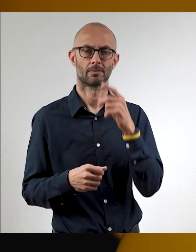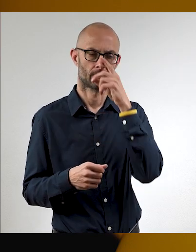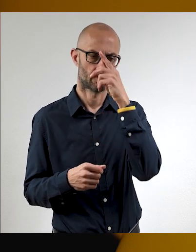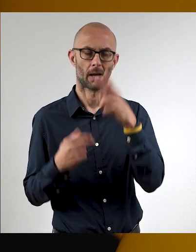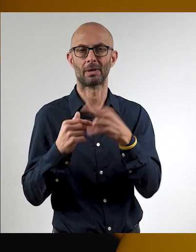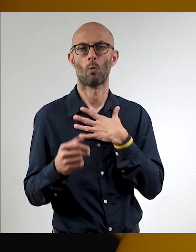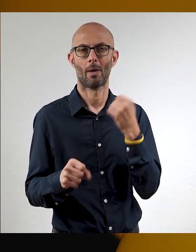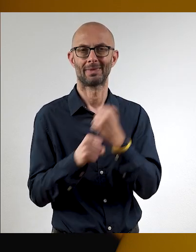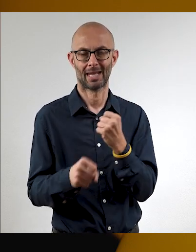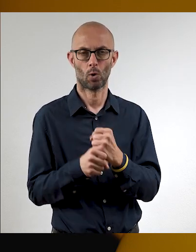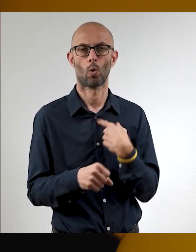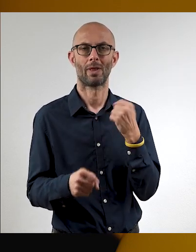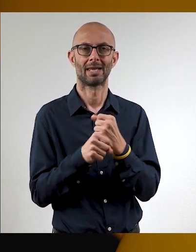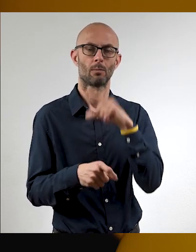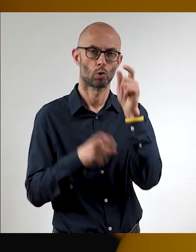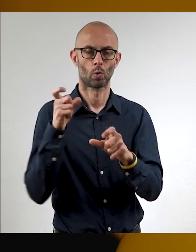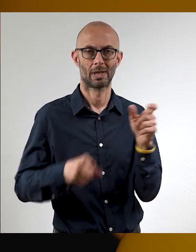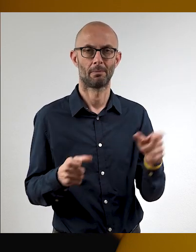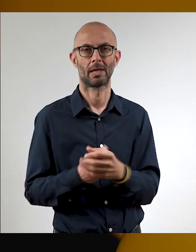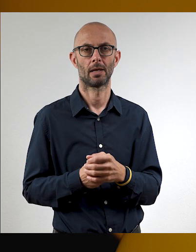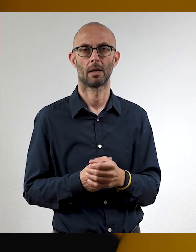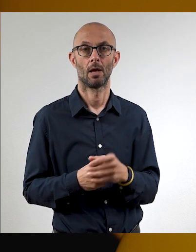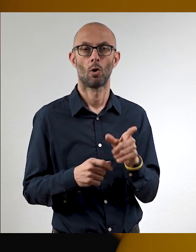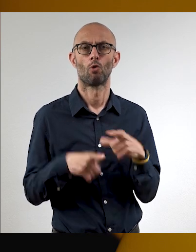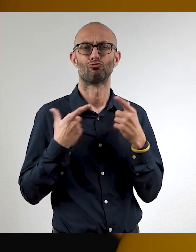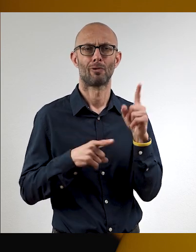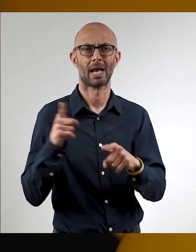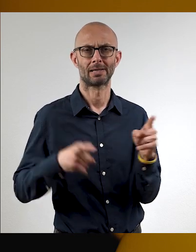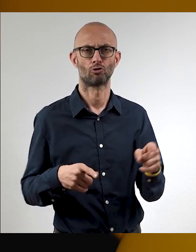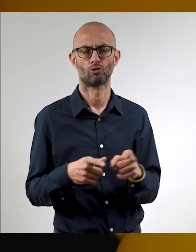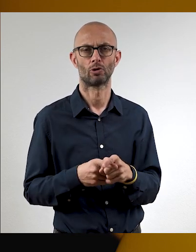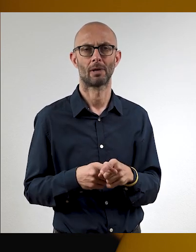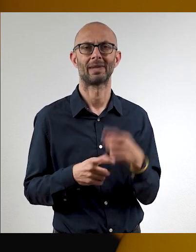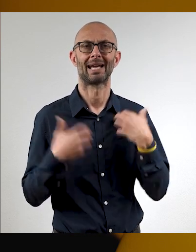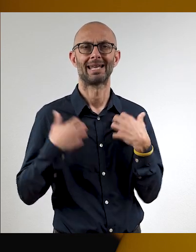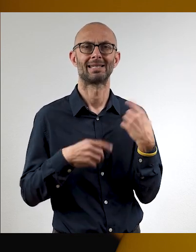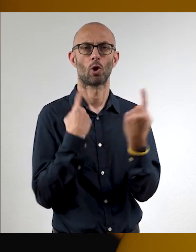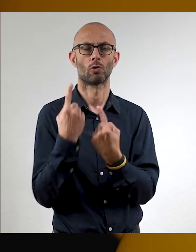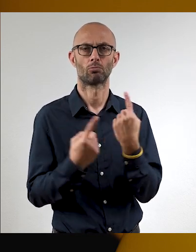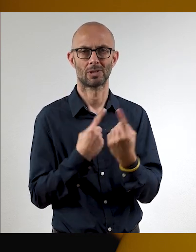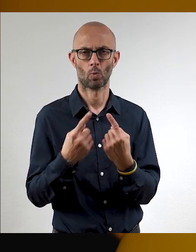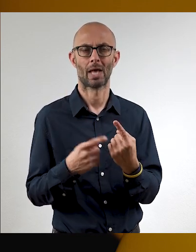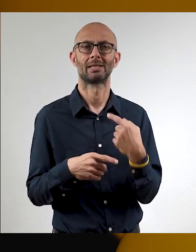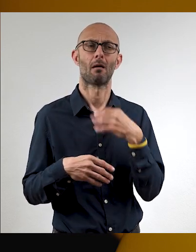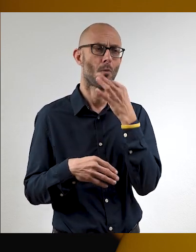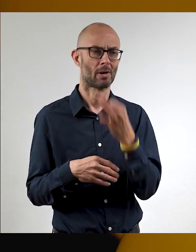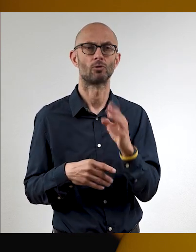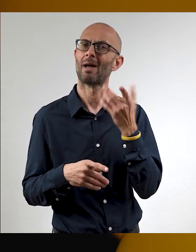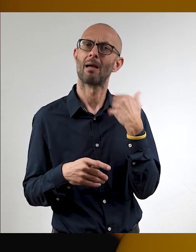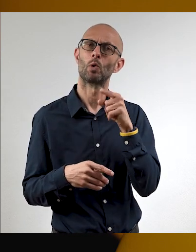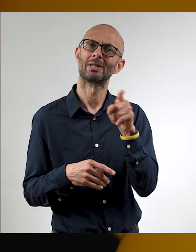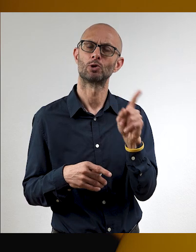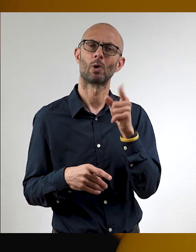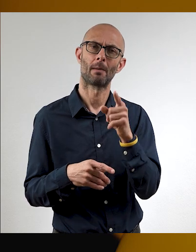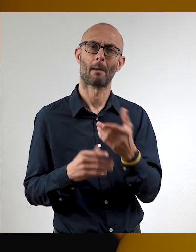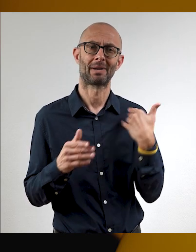Pri mojem delu, ko delam z ljudmi, ko doživijo različne krizne dogodke, povprašam, kaj je bilo tisto,